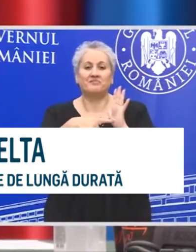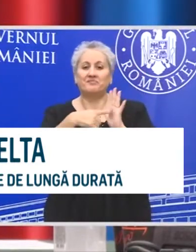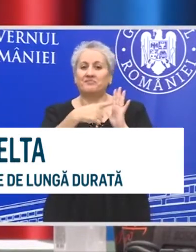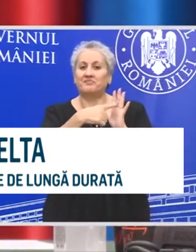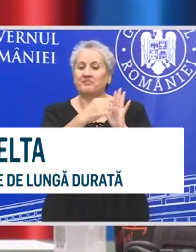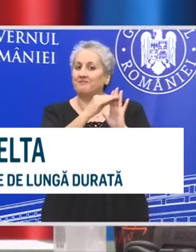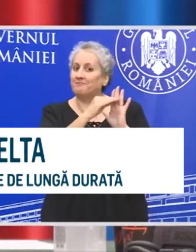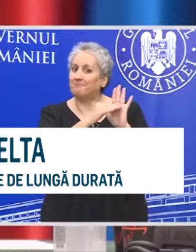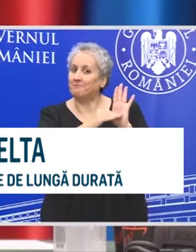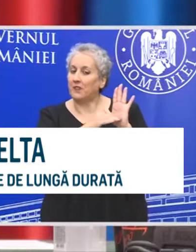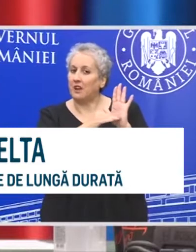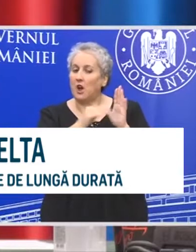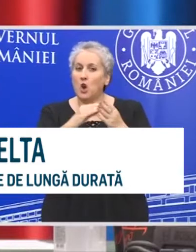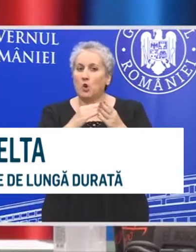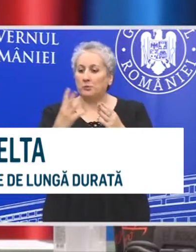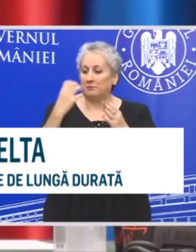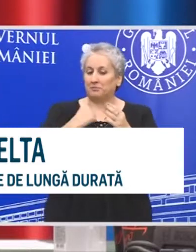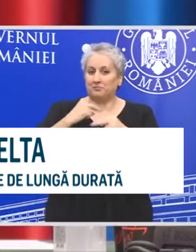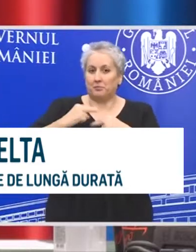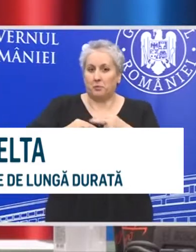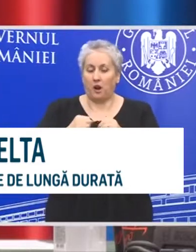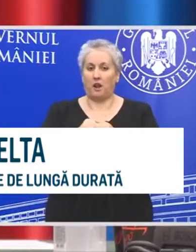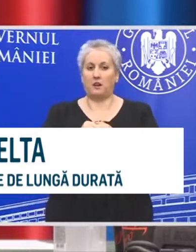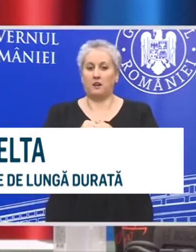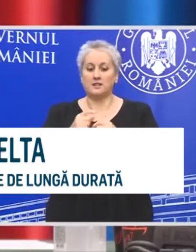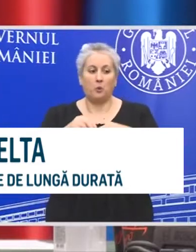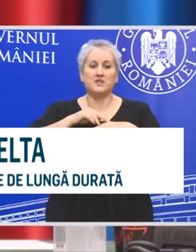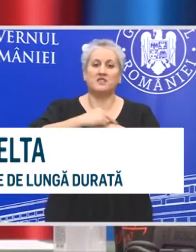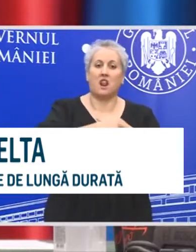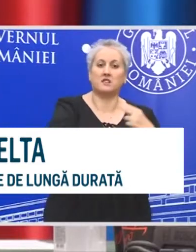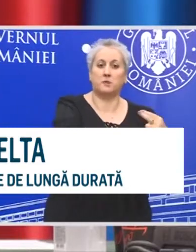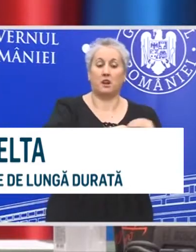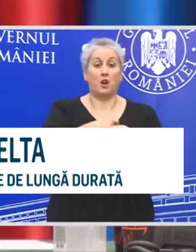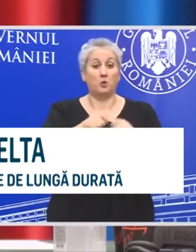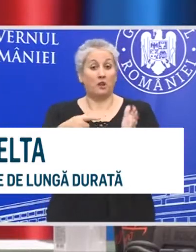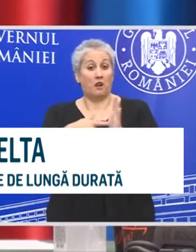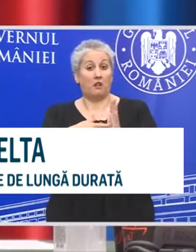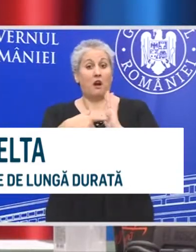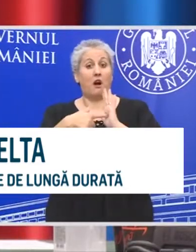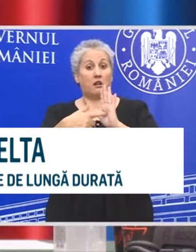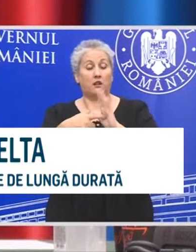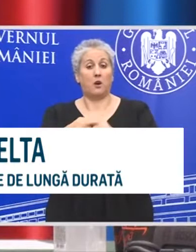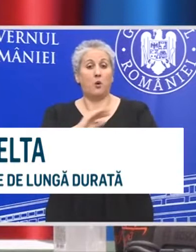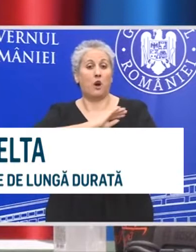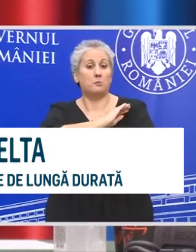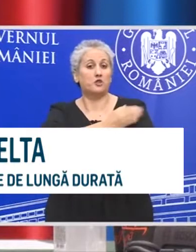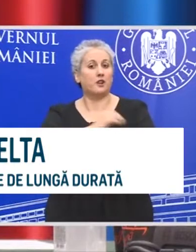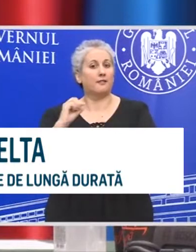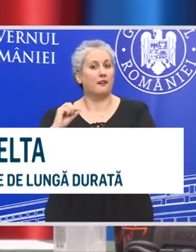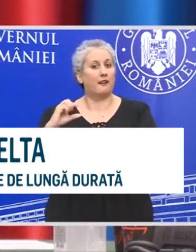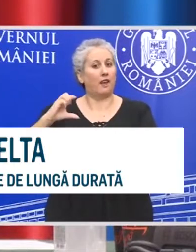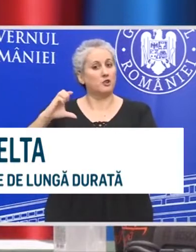o parte de contagiozitate și de infecții uzitate sunt cât se poate de clar toate datele care ne tata o capacitate crescută